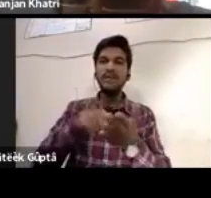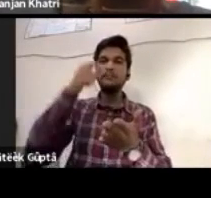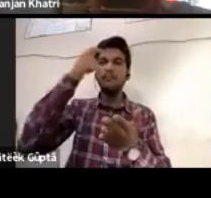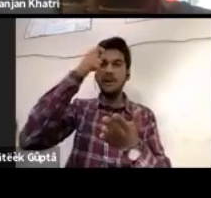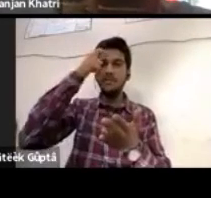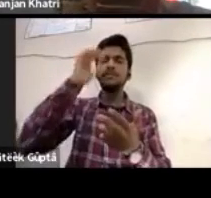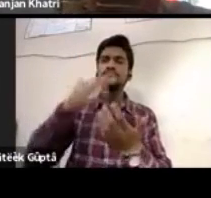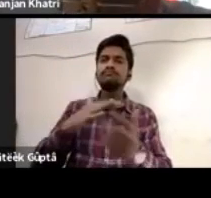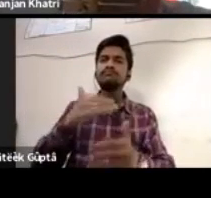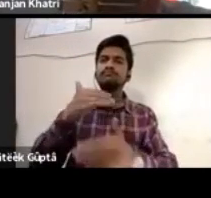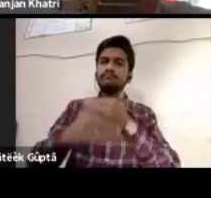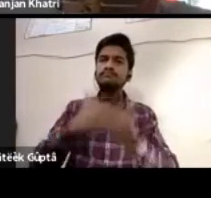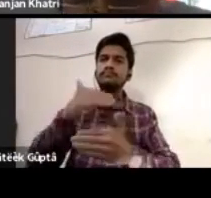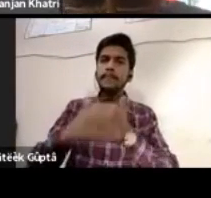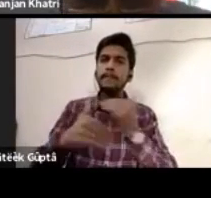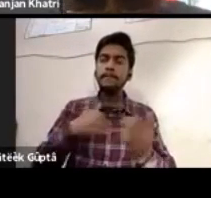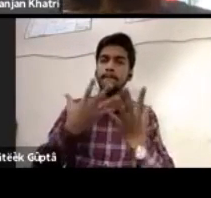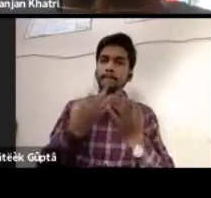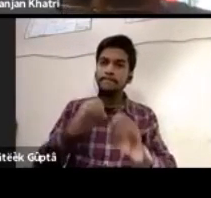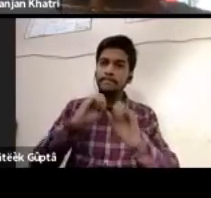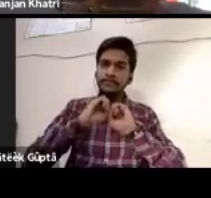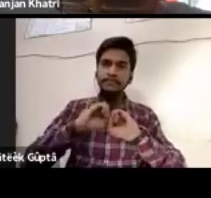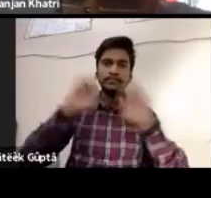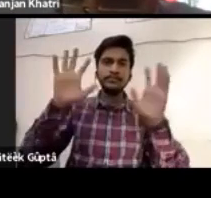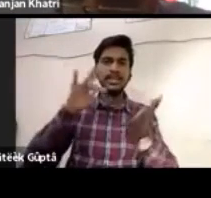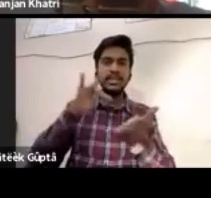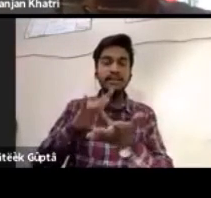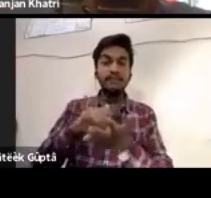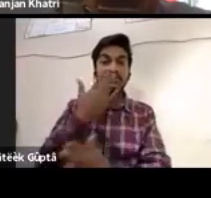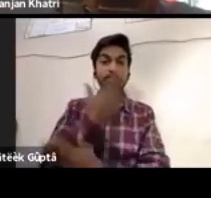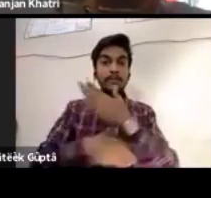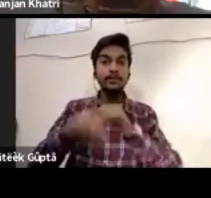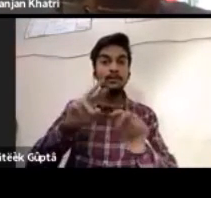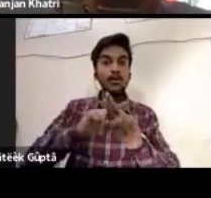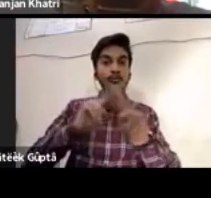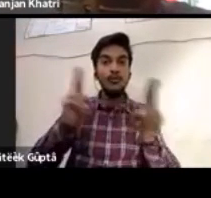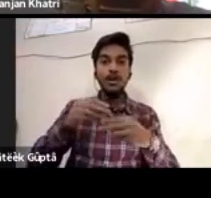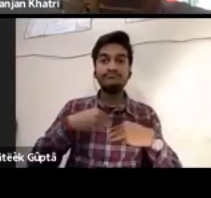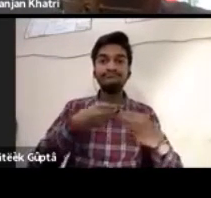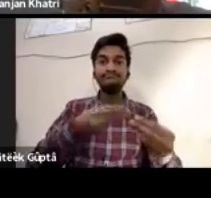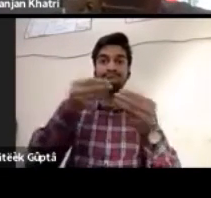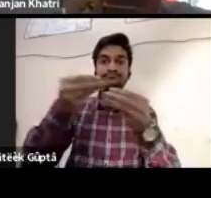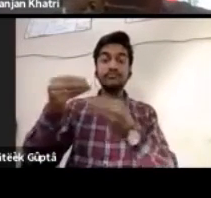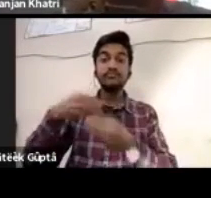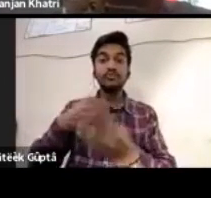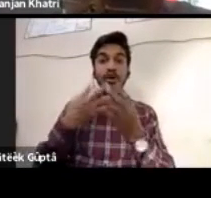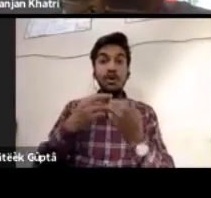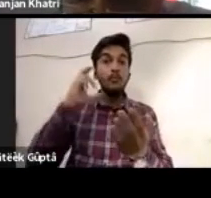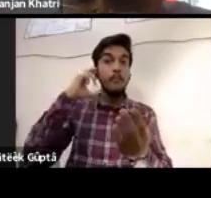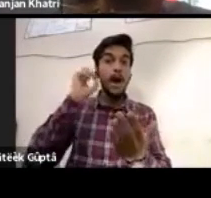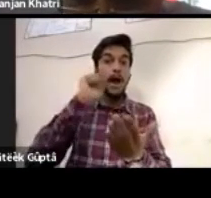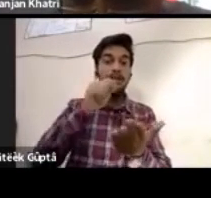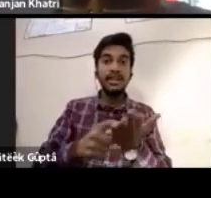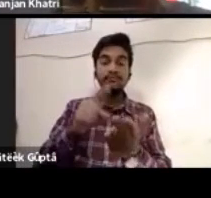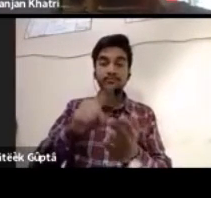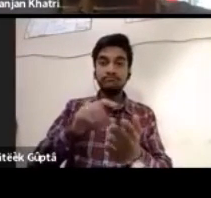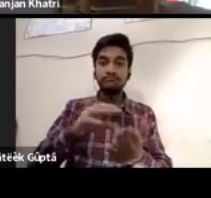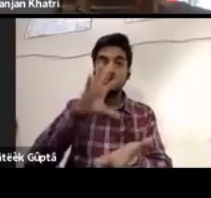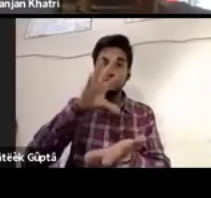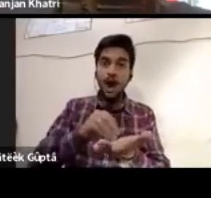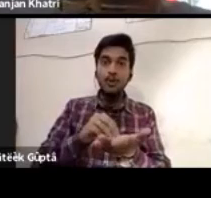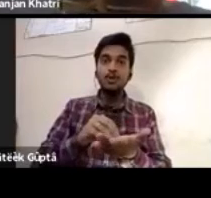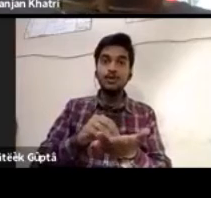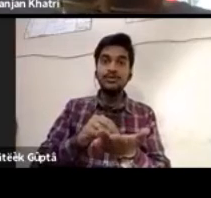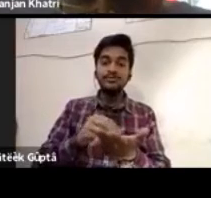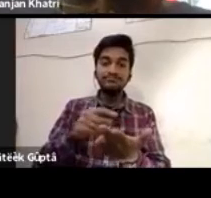हर दिव्यांगजन तक पहुंचाने का काम करेंगे. बिकॉज जब तक ये हर दिव्यांगजन के मोबाइल में नहीं जाएगा तब इसका कोई सदुपयोग नहीं होगा. और